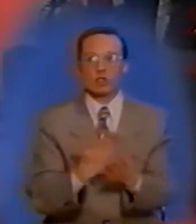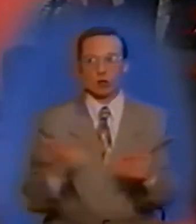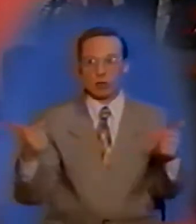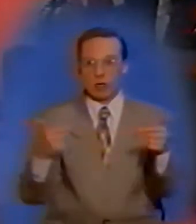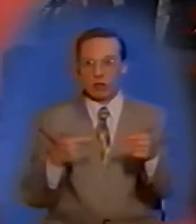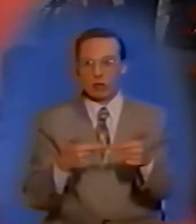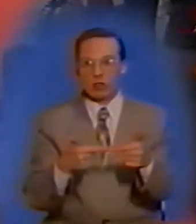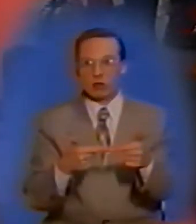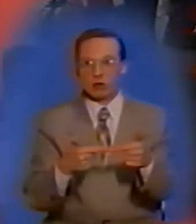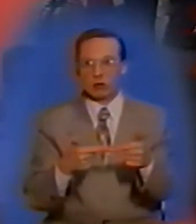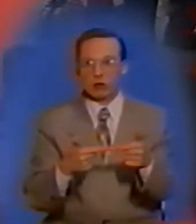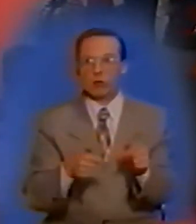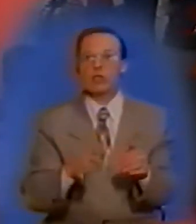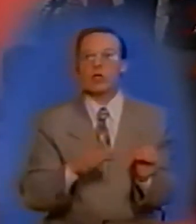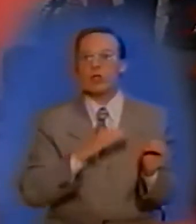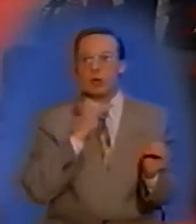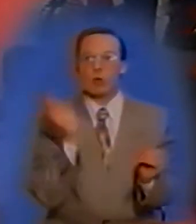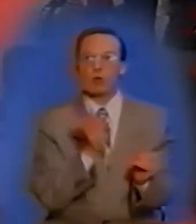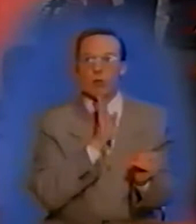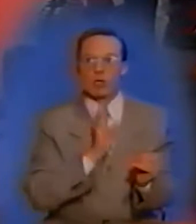su merginomis daugiau,